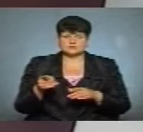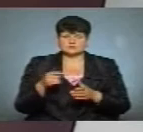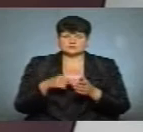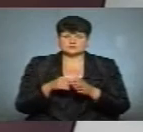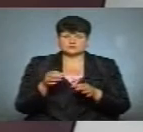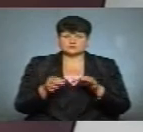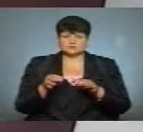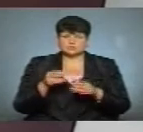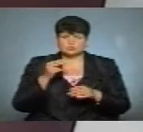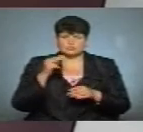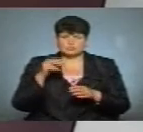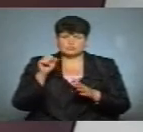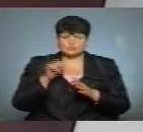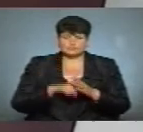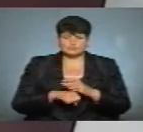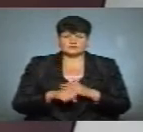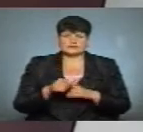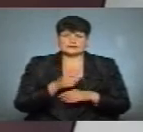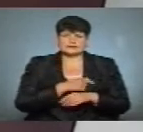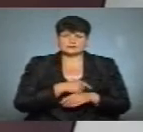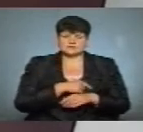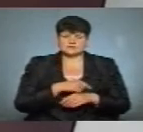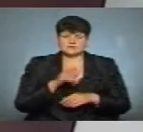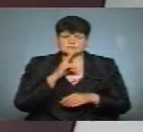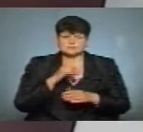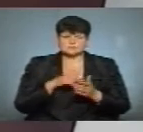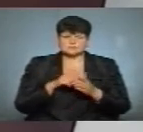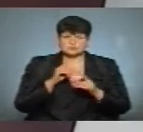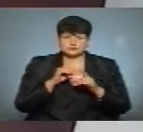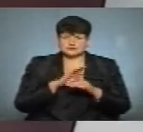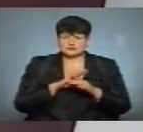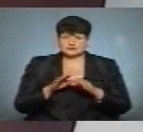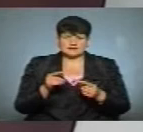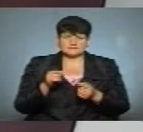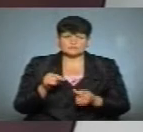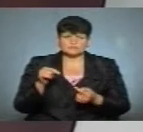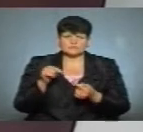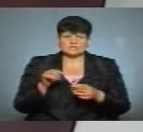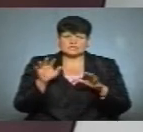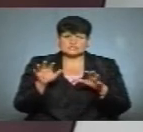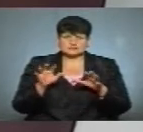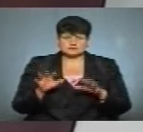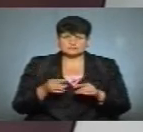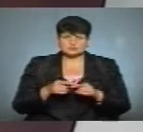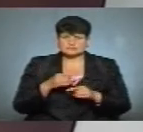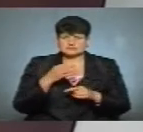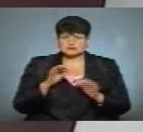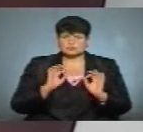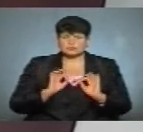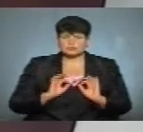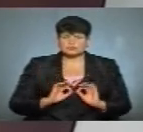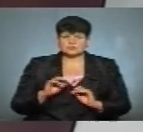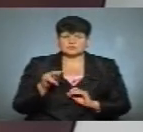щодо обвинувачених у вбивстві екс-депутата Кременецької міської ради Віталія Ващенка не відповідає законодавству. Про це розповів прокурор